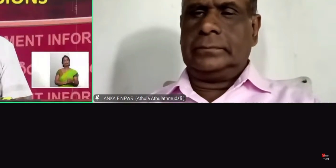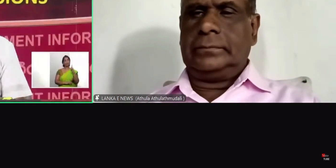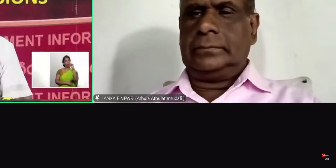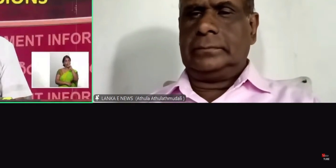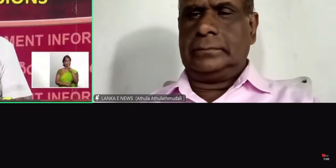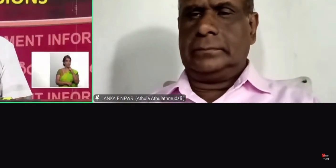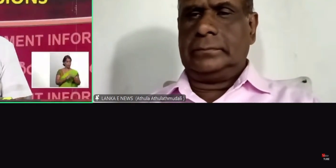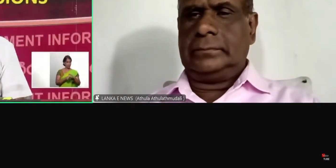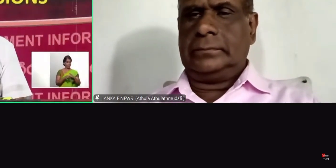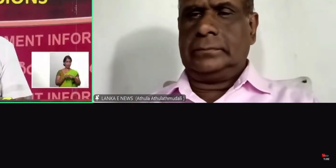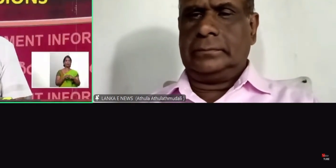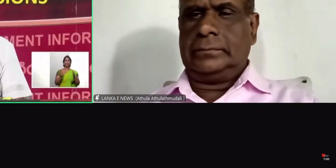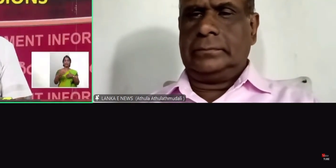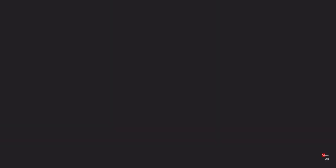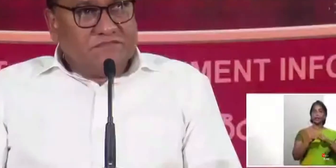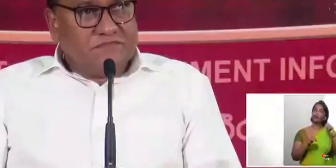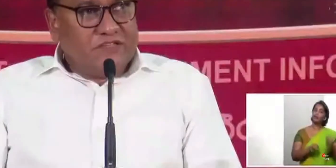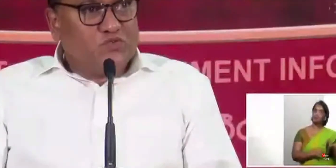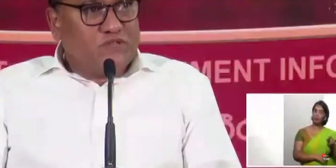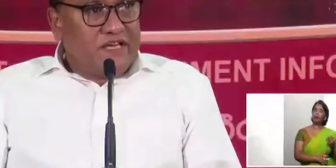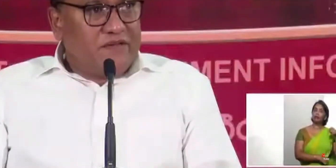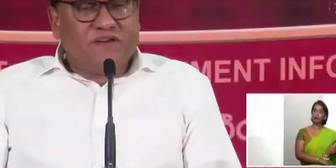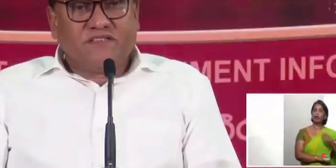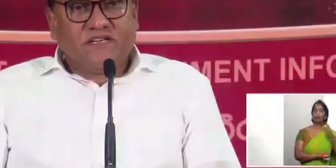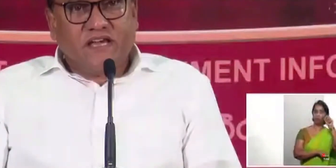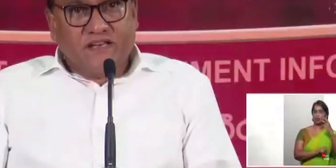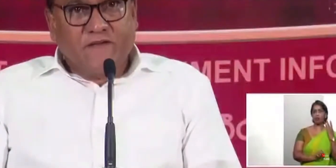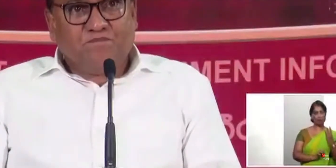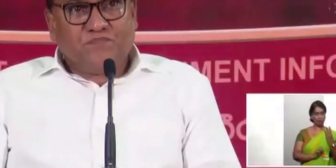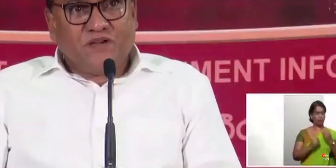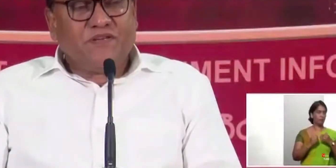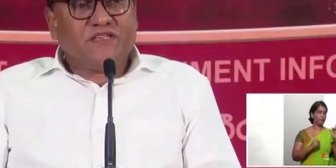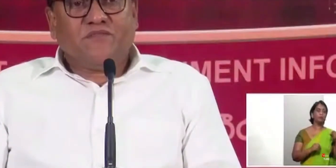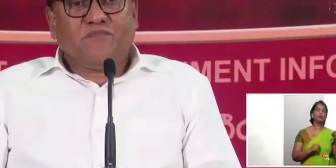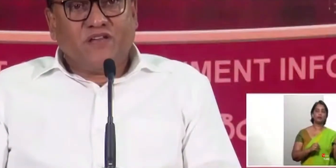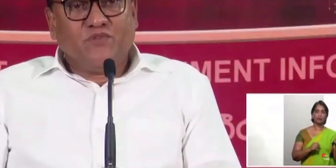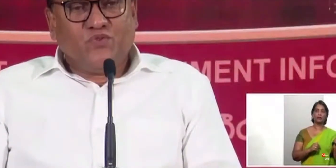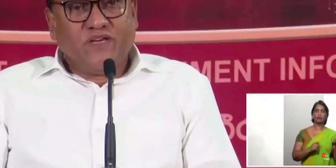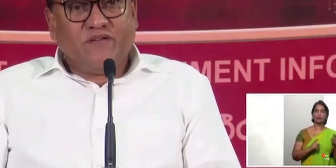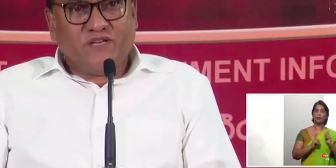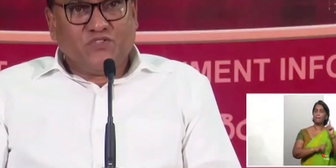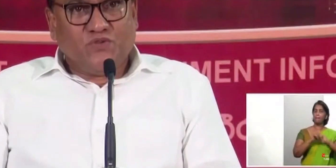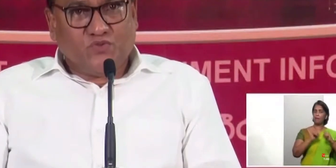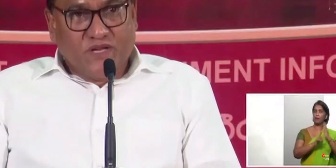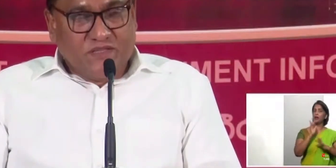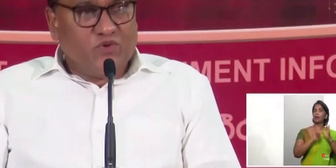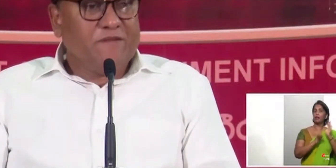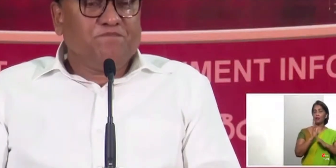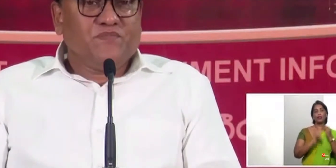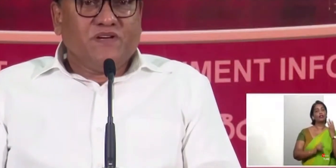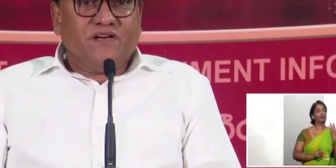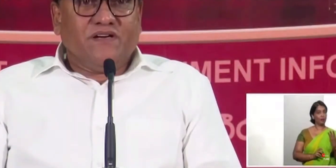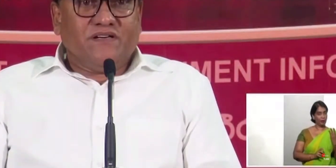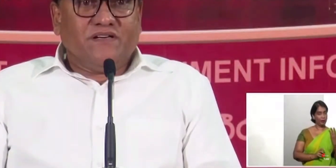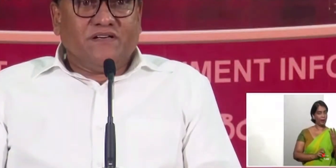ඇත්තටම පළවෙනි ප්‍රශ්නය කැබිනට් මණ්ඩලය දැන් තුන්දෙනෙක්ගේ පවත්වගෙන යන්නේ. අපිට ඇත්තටම පාර්ලිමේන්තුවේ මන්ත්‍රි දුර